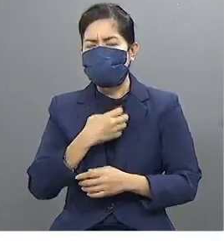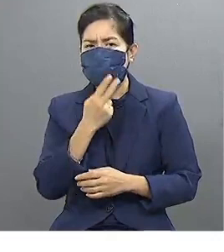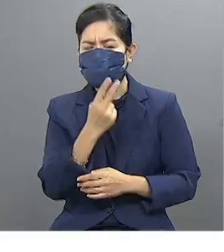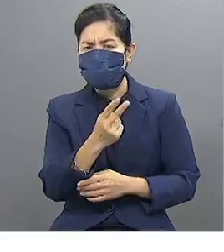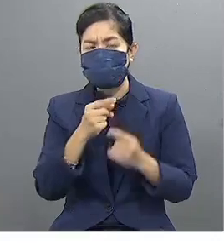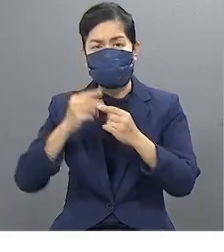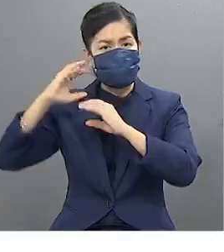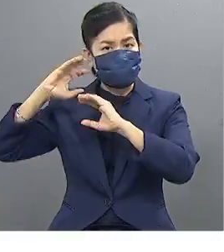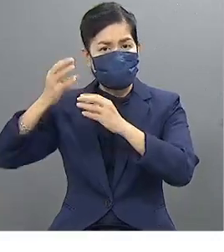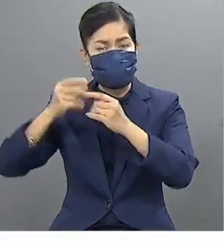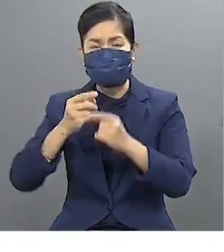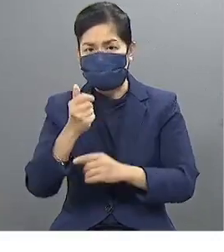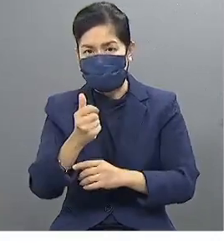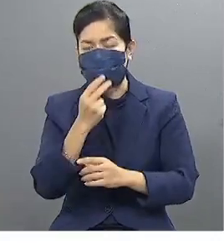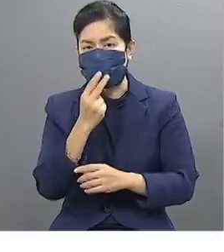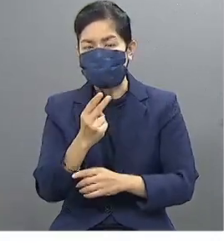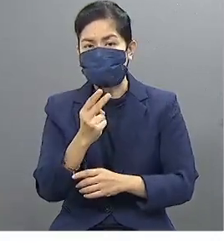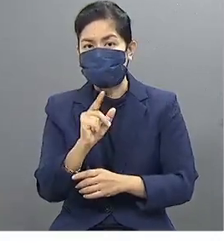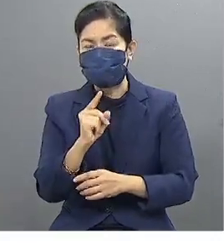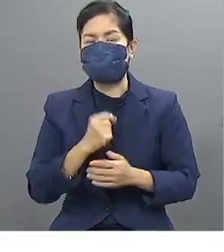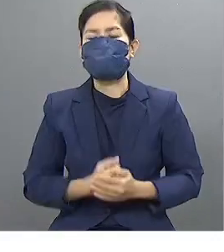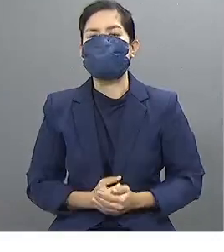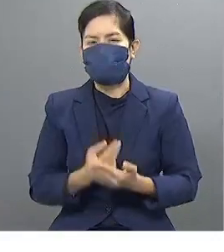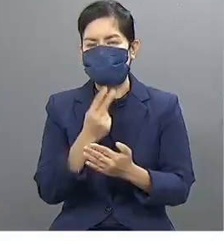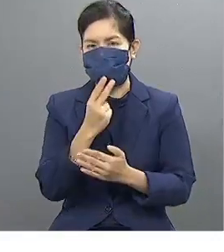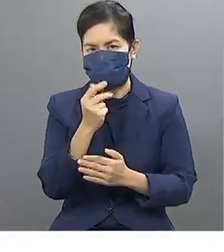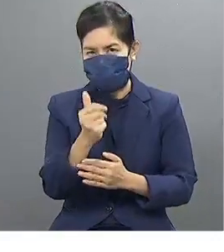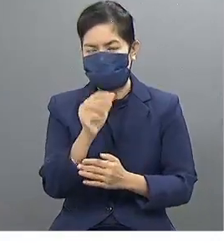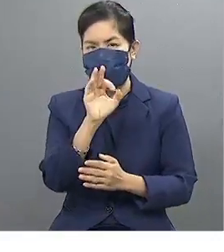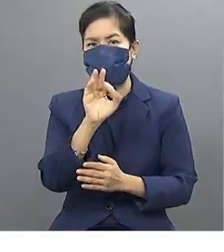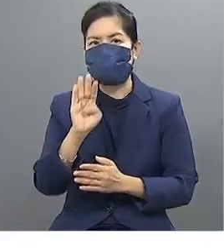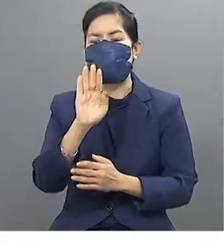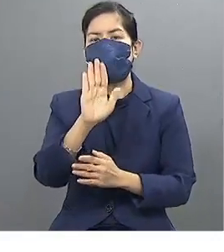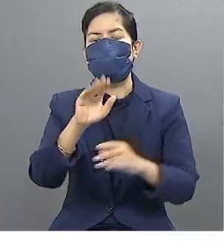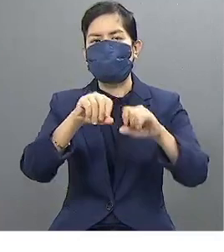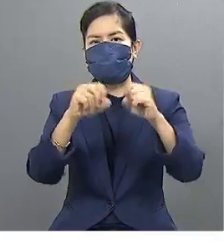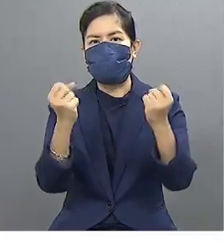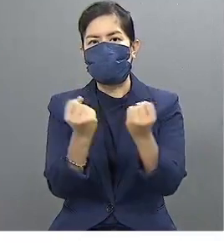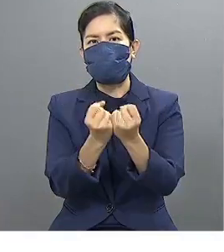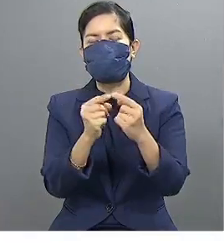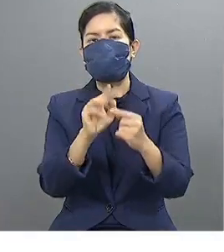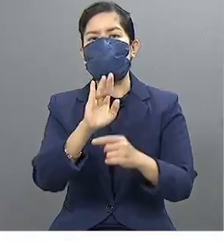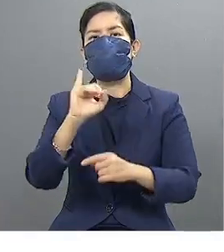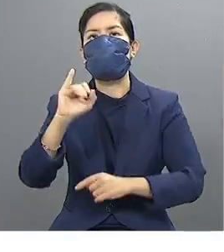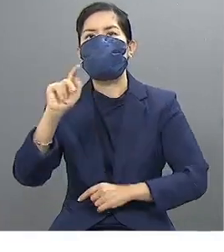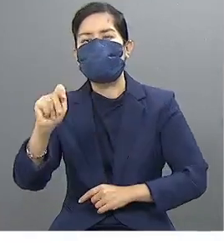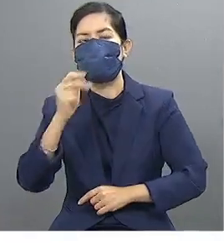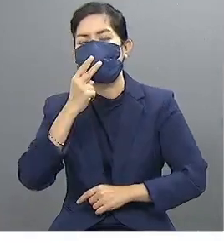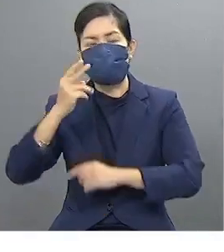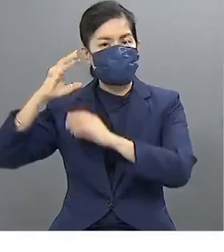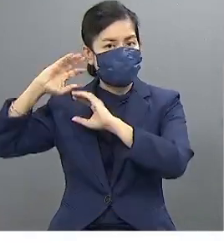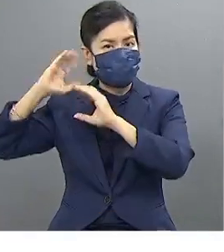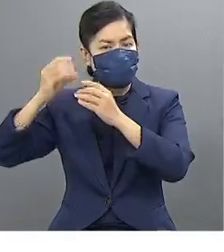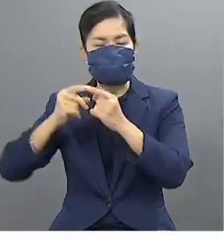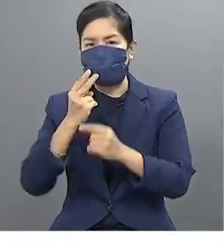หมอดูย้อนหลังได้ไหมคะ เอาได้ครับที่ Facebook ของสมาคมโรคไตแห่งประเทศไทยครับดูย้อนหลังได้ ดูย้อนหลังได้เลยเนาะเผื่อจะเป็นประโยชน์กับคุณผู้ชมนะ